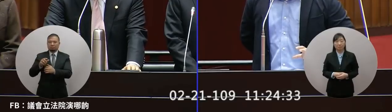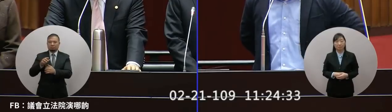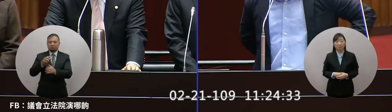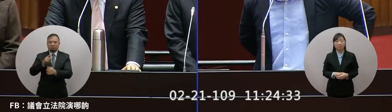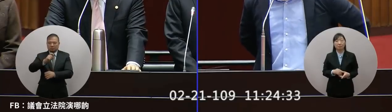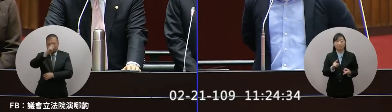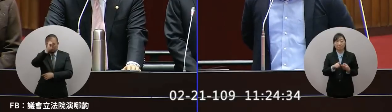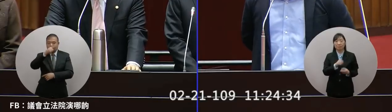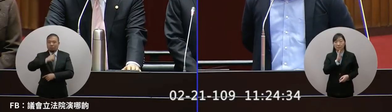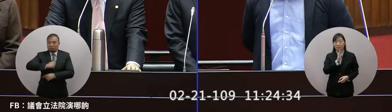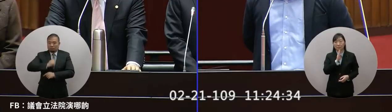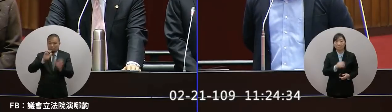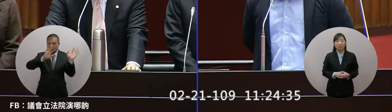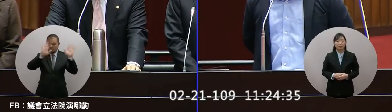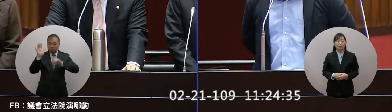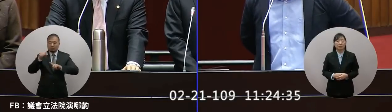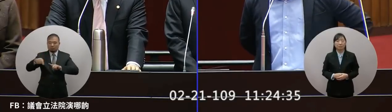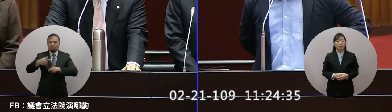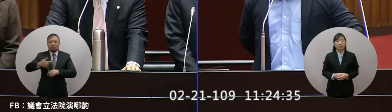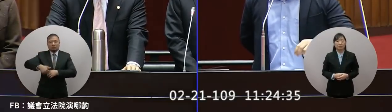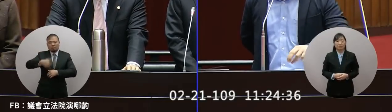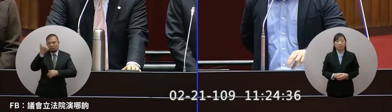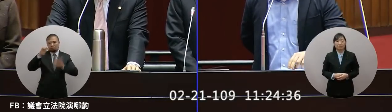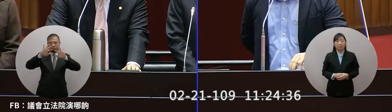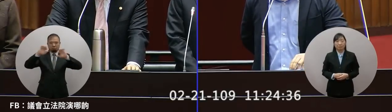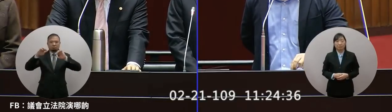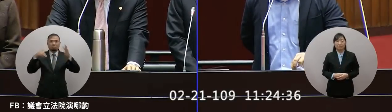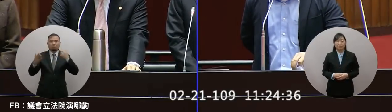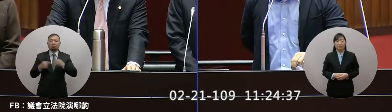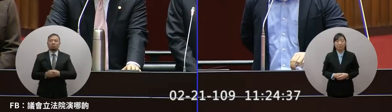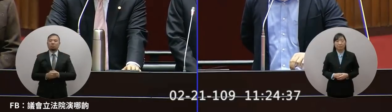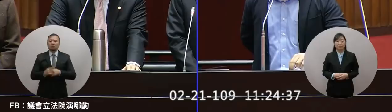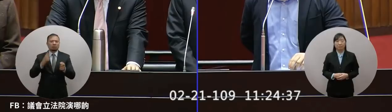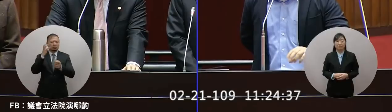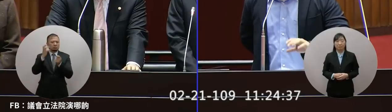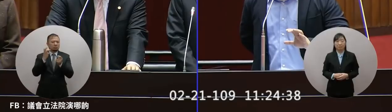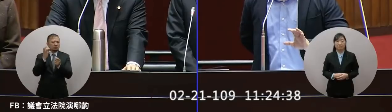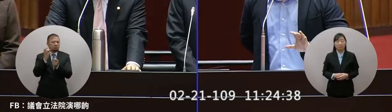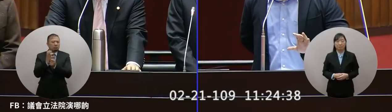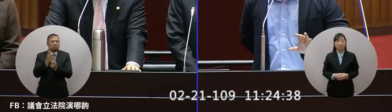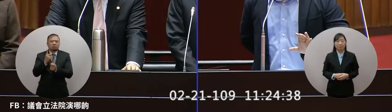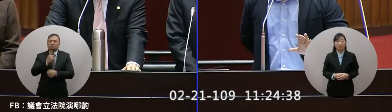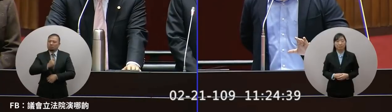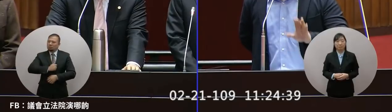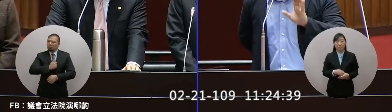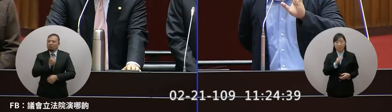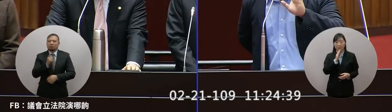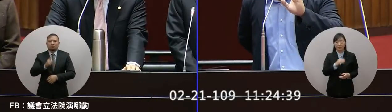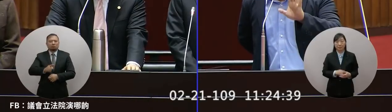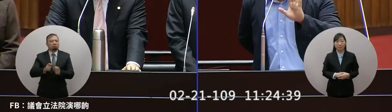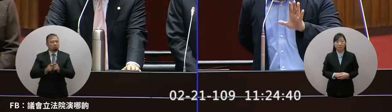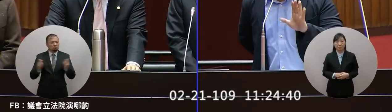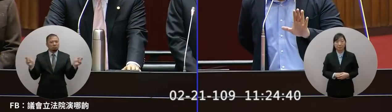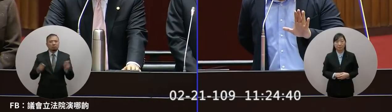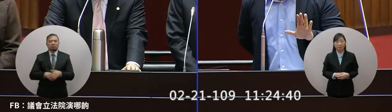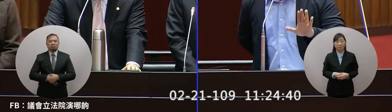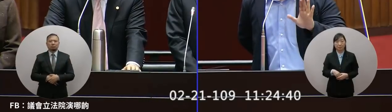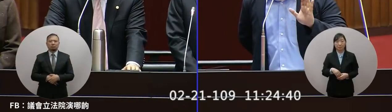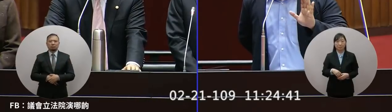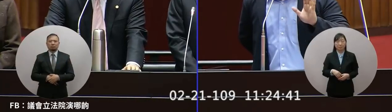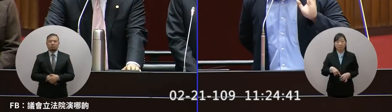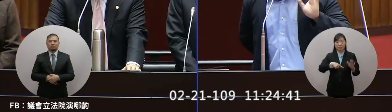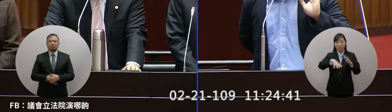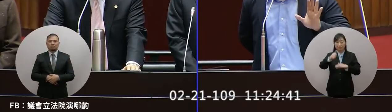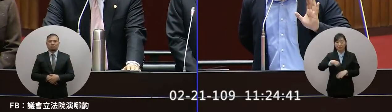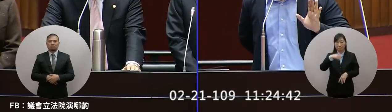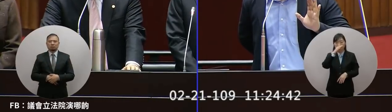日大白。 是是是， 因为四十年不是一个短的日子， 是 台湾人用几代人的努